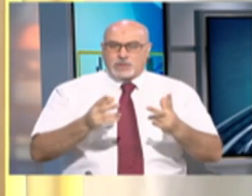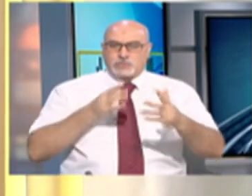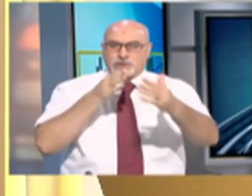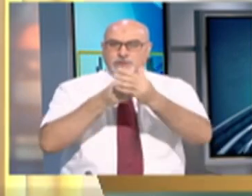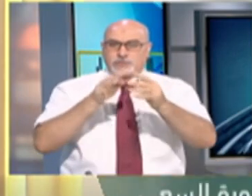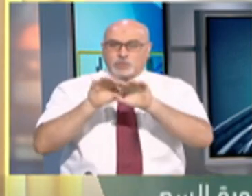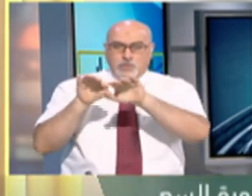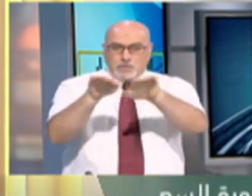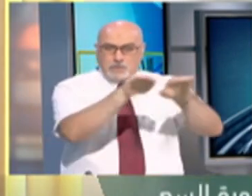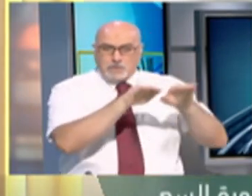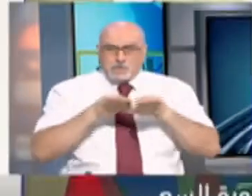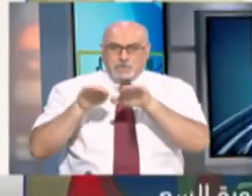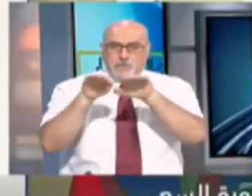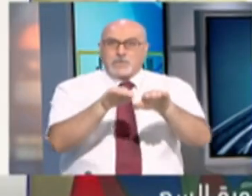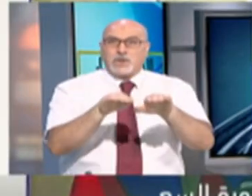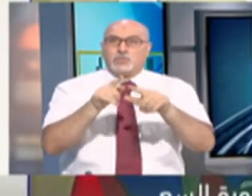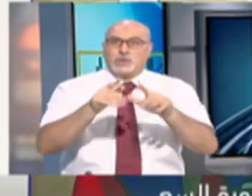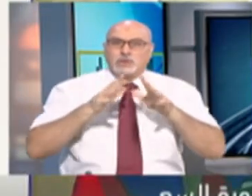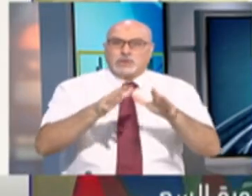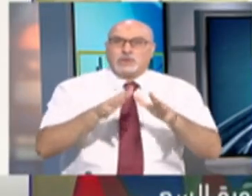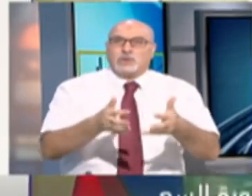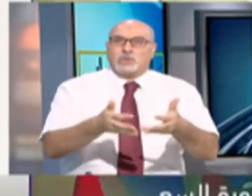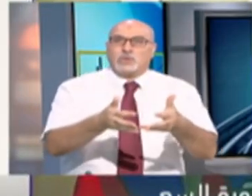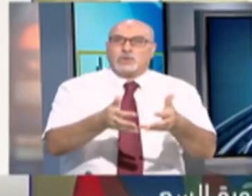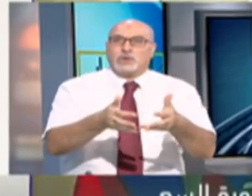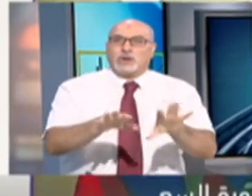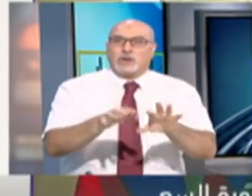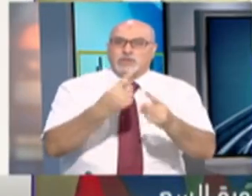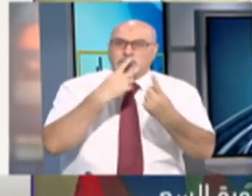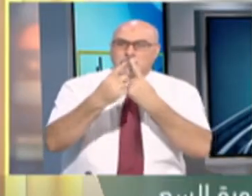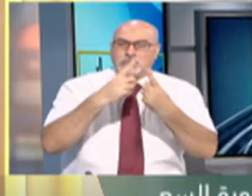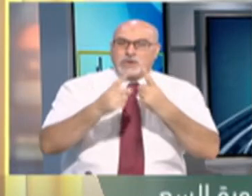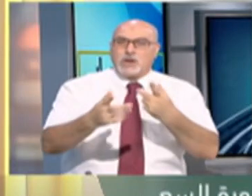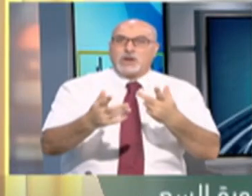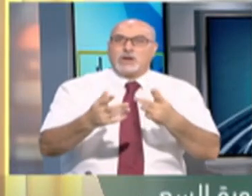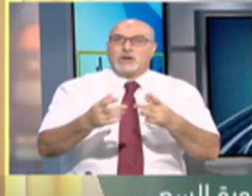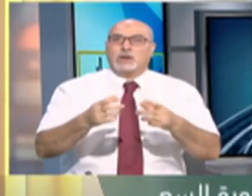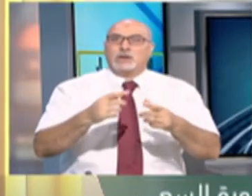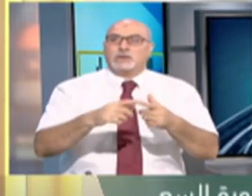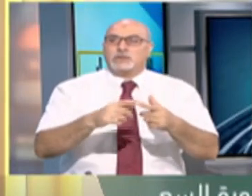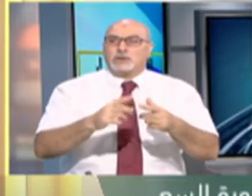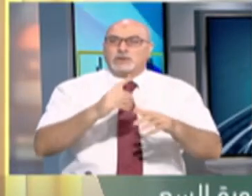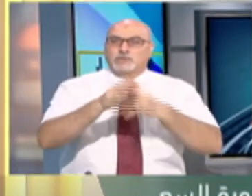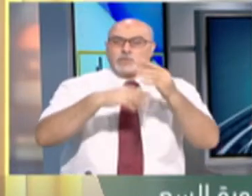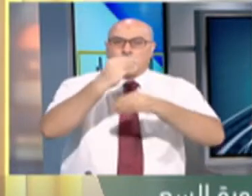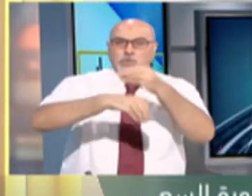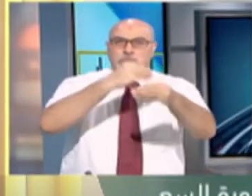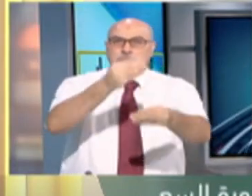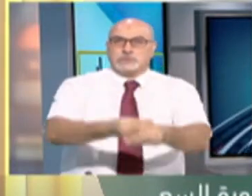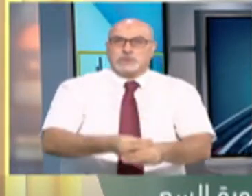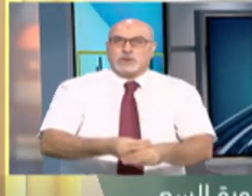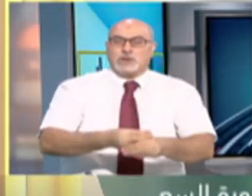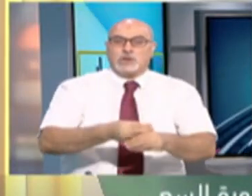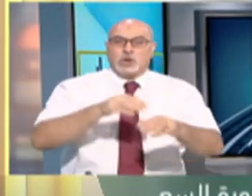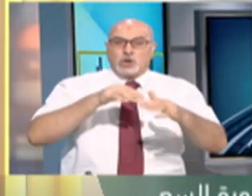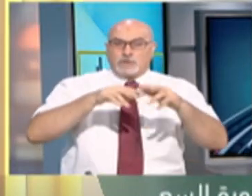التكافؤ والمساواة خلال مشاركته في جلسة الحوار رفيعة المستوى للتنمية العالمية عبر